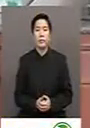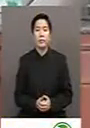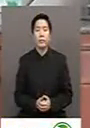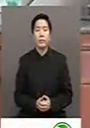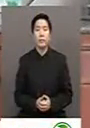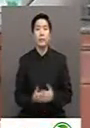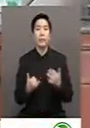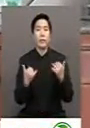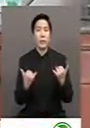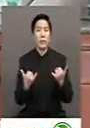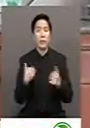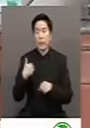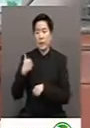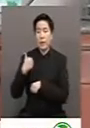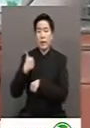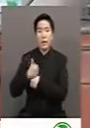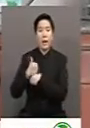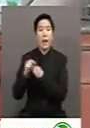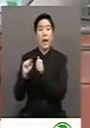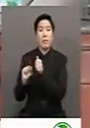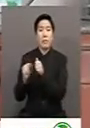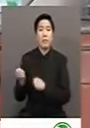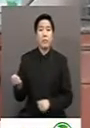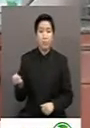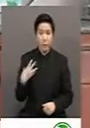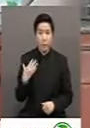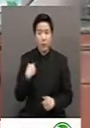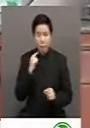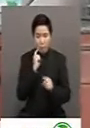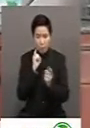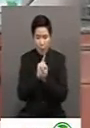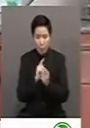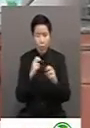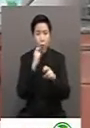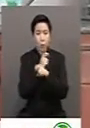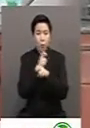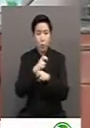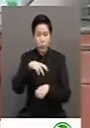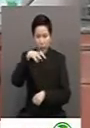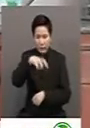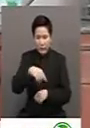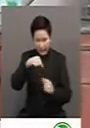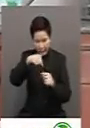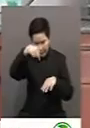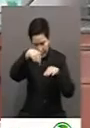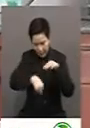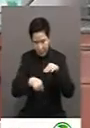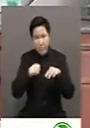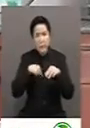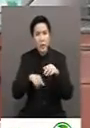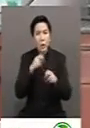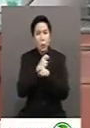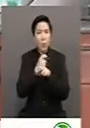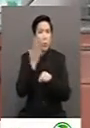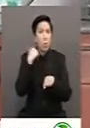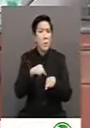ก็มีท่านอำเภอรายงานเบื้องต้นบอกว่าพบโครงกระดูกนะครับในบริเวณที่มีเคย